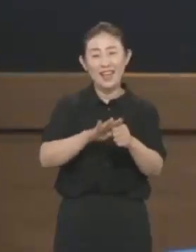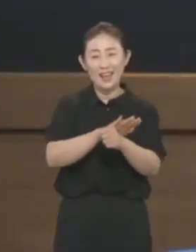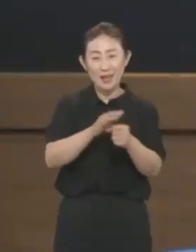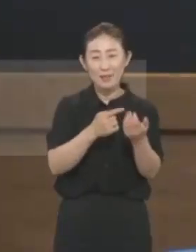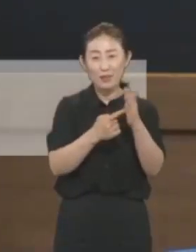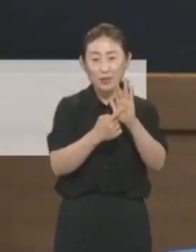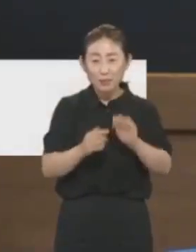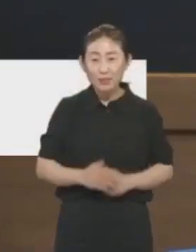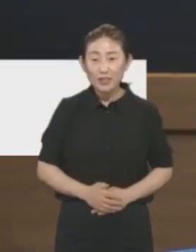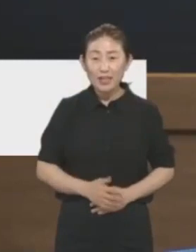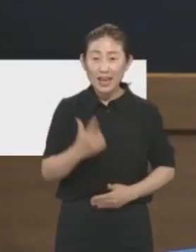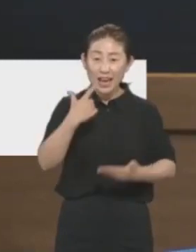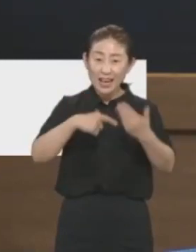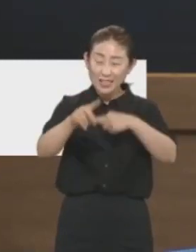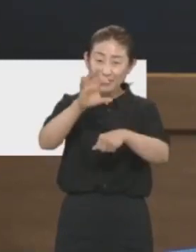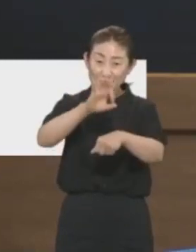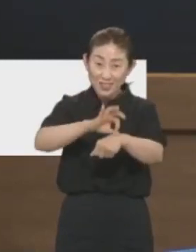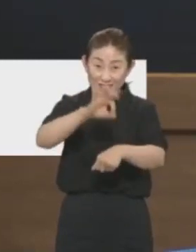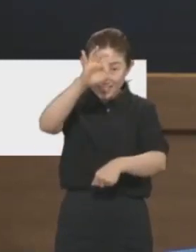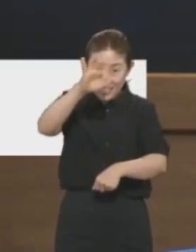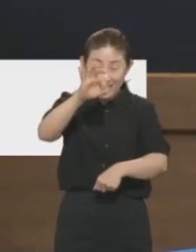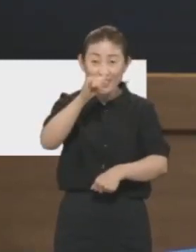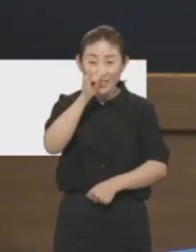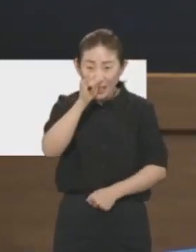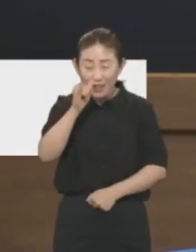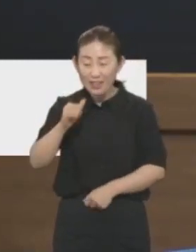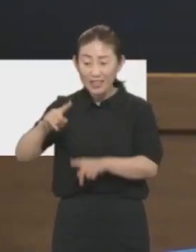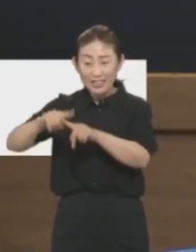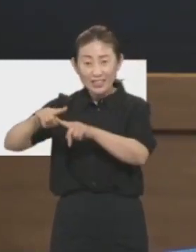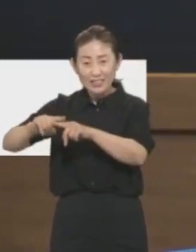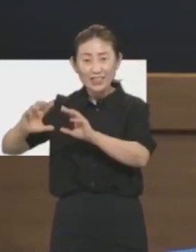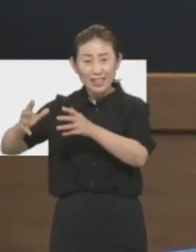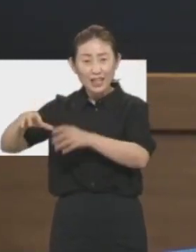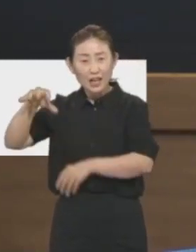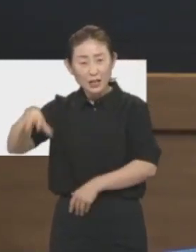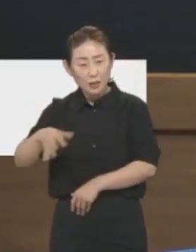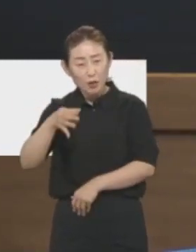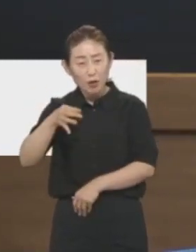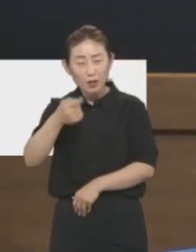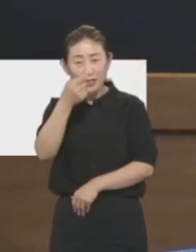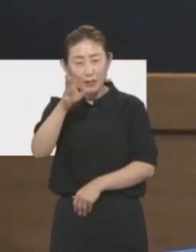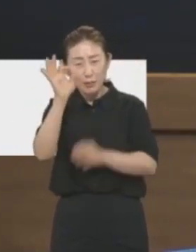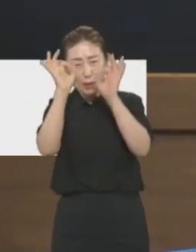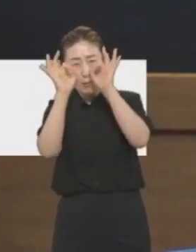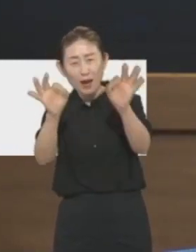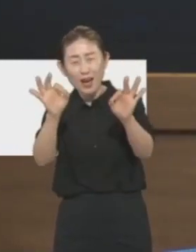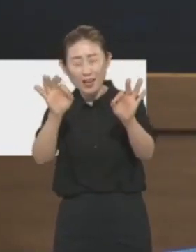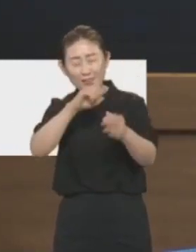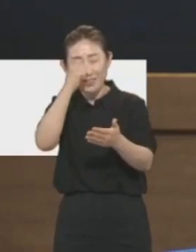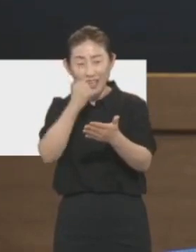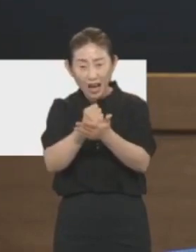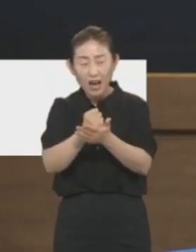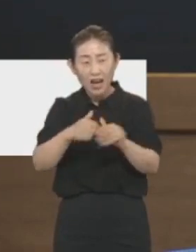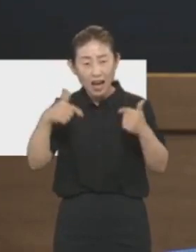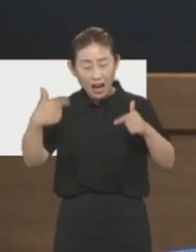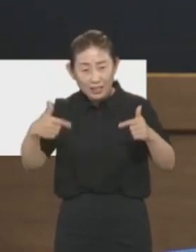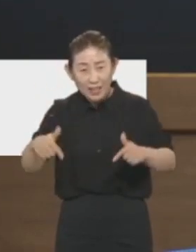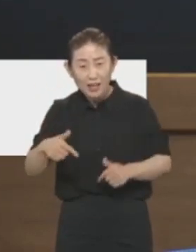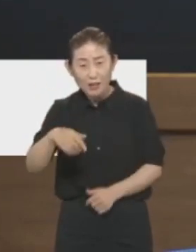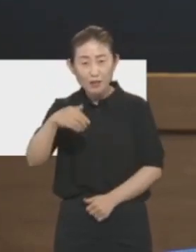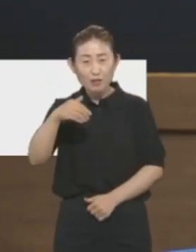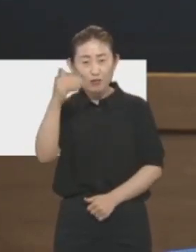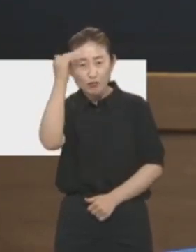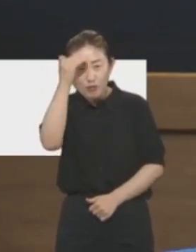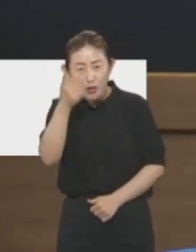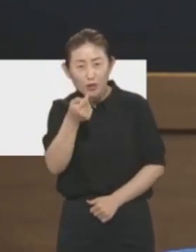10시 정도면은 딱 그리스에서 보기 좋은 시간대라서 거의 모든 경기를 챙겨보고 어떤 선수가